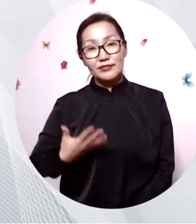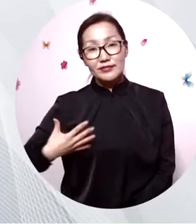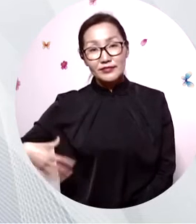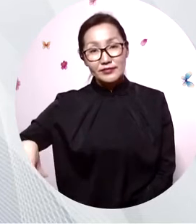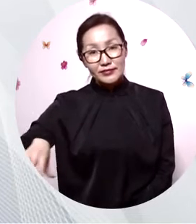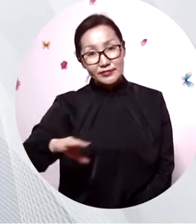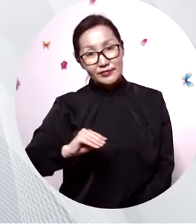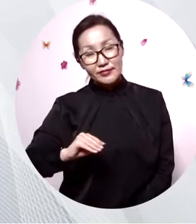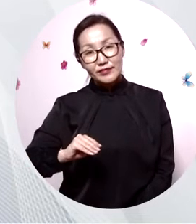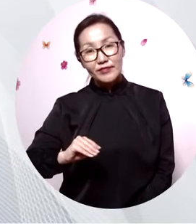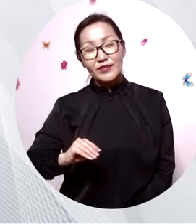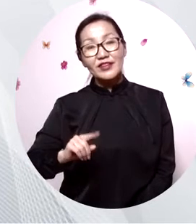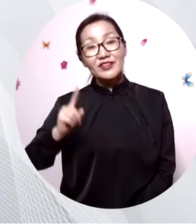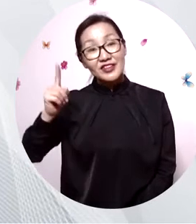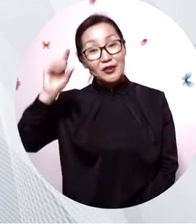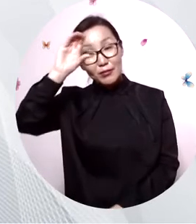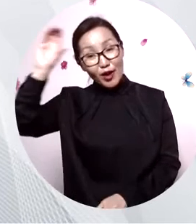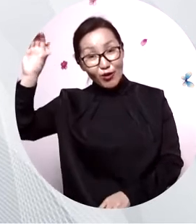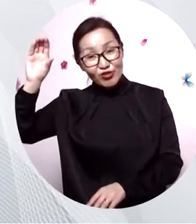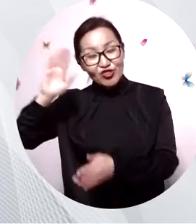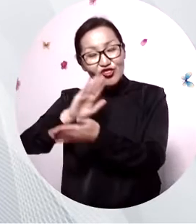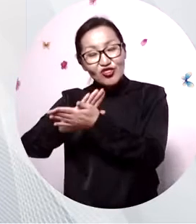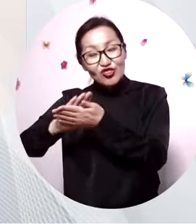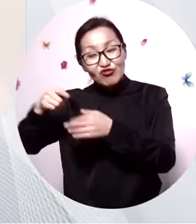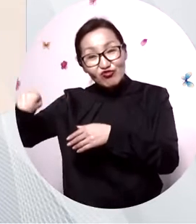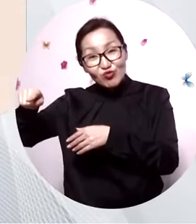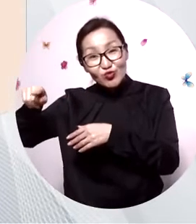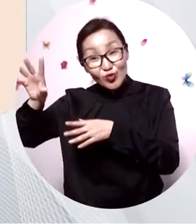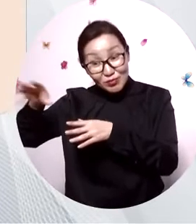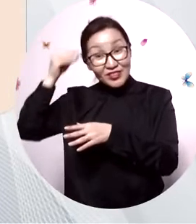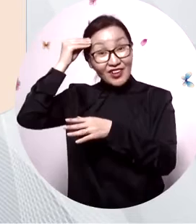За бид шинэ нэг шинэ байгууллагын тухай мэдэж авлаа.